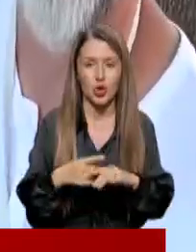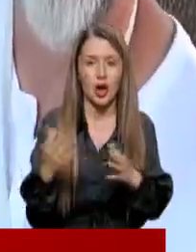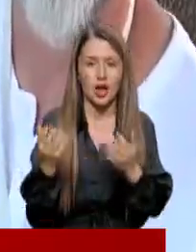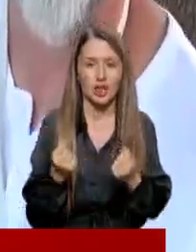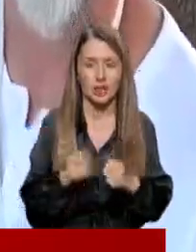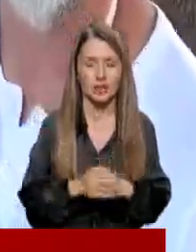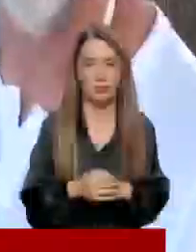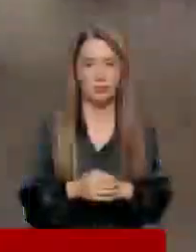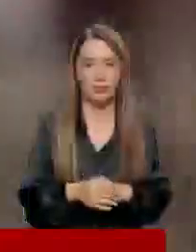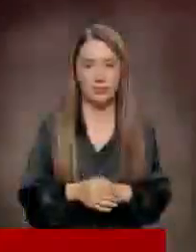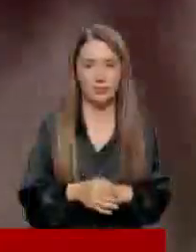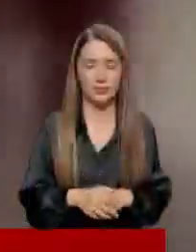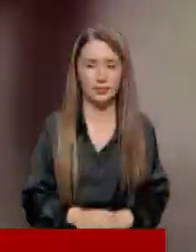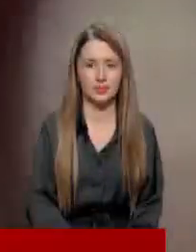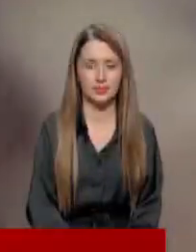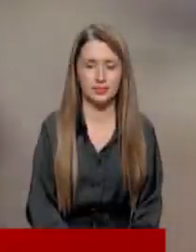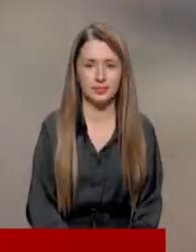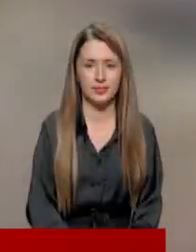orada yaşayacak. Öyle